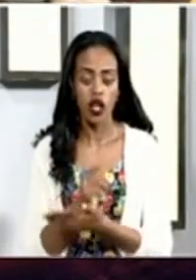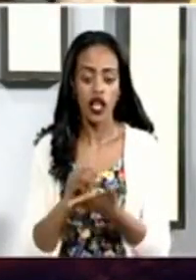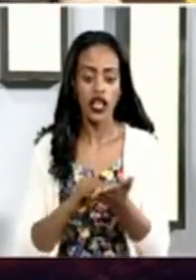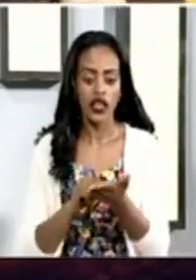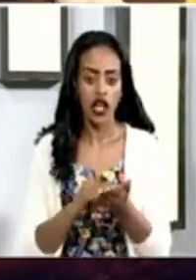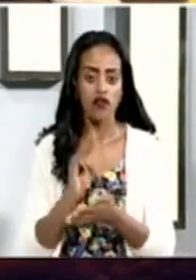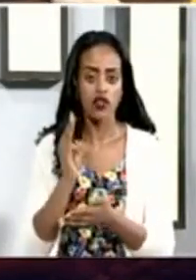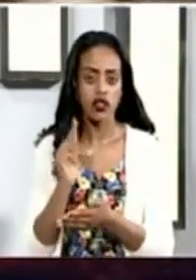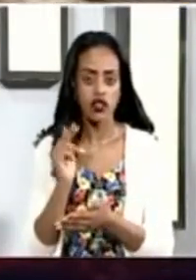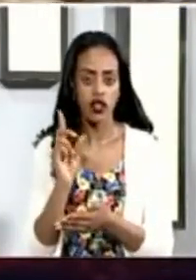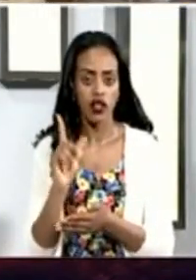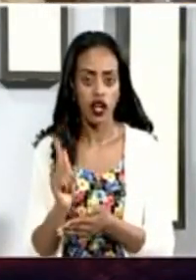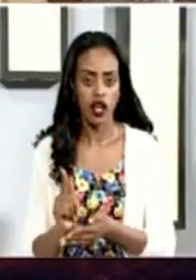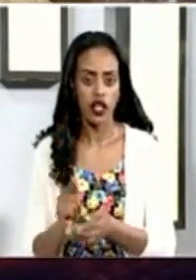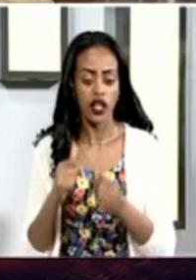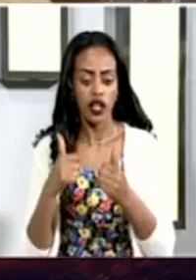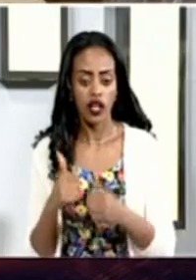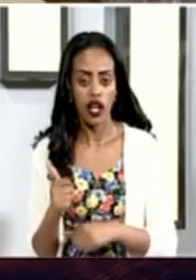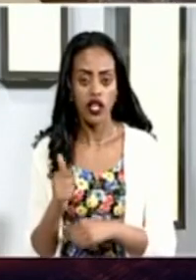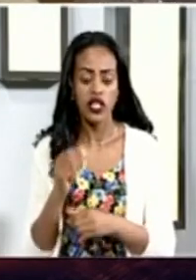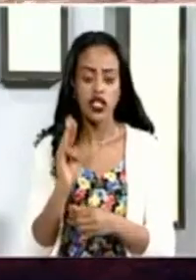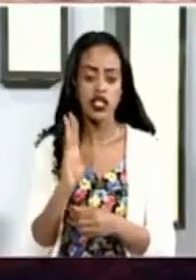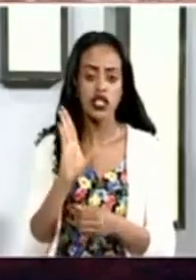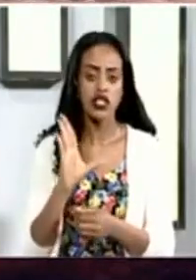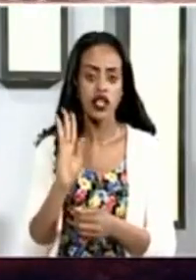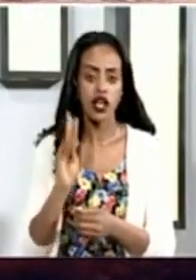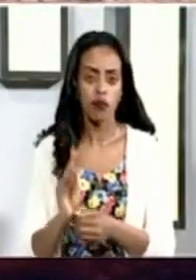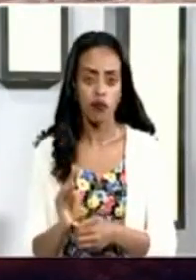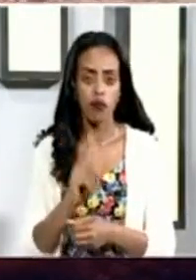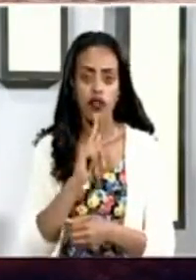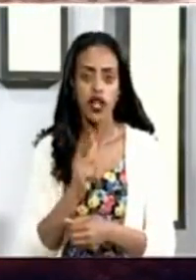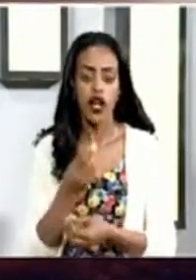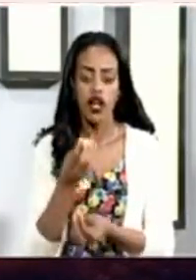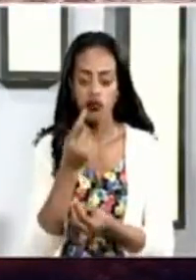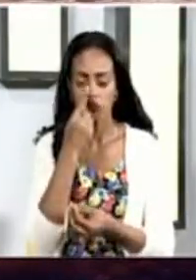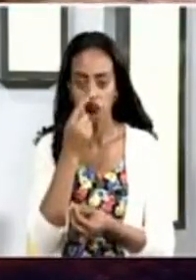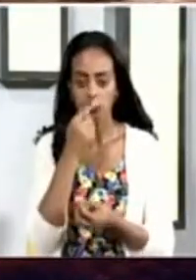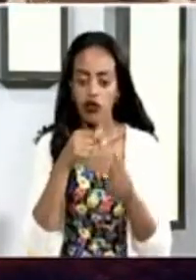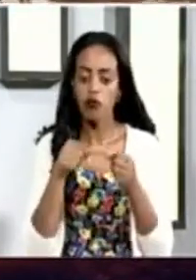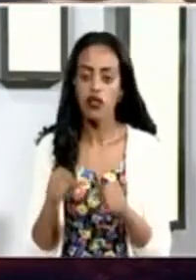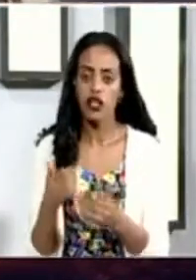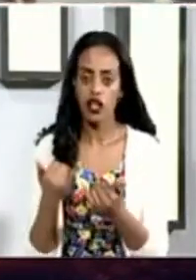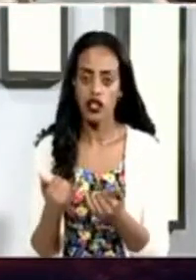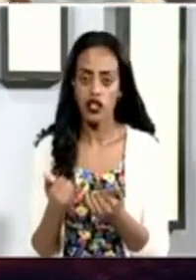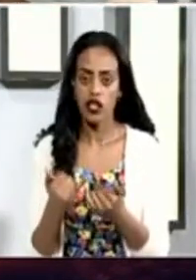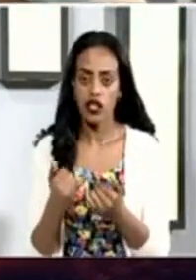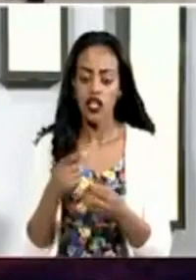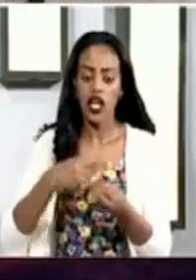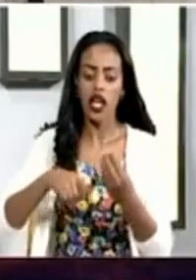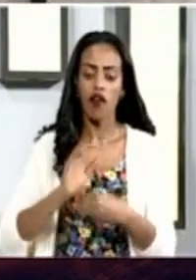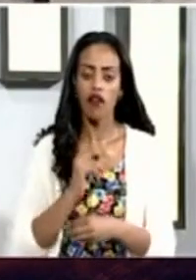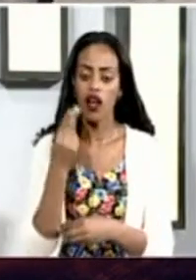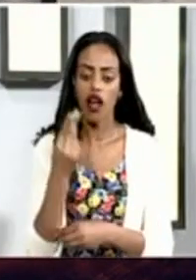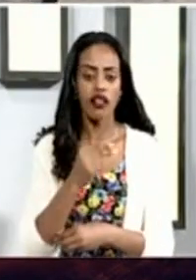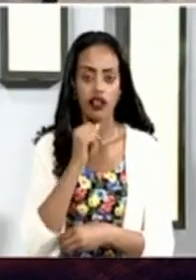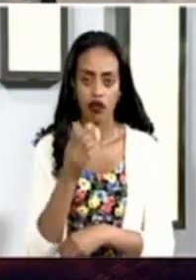سنداي نا خلاص سجن إنام لمين نامتينا ما يخابينا عينة كمين